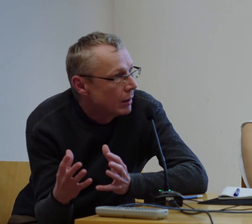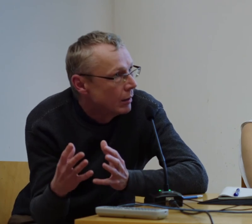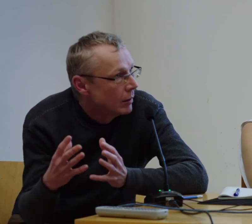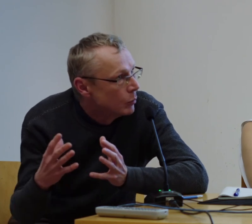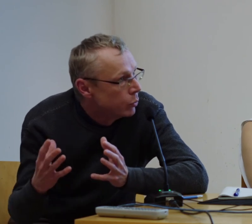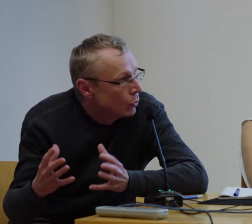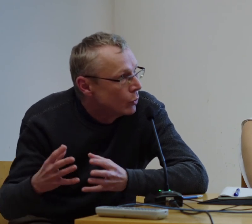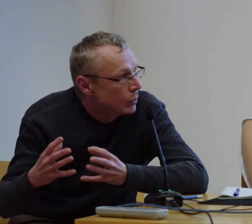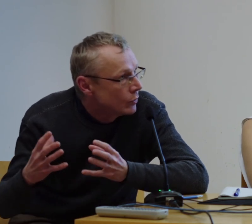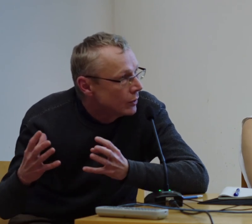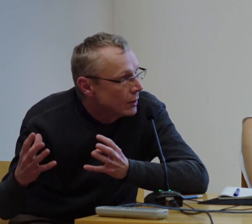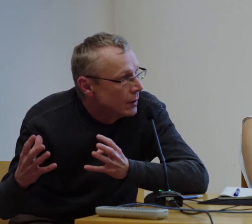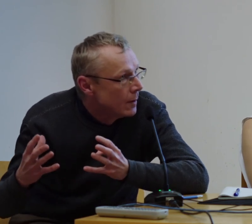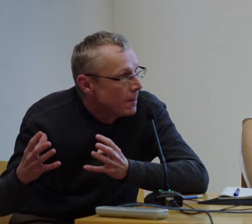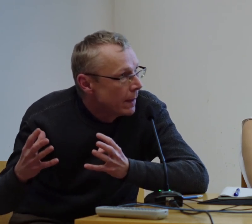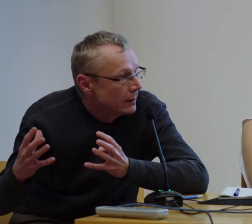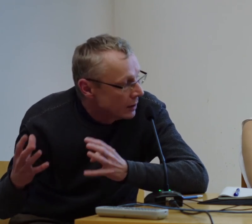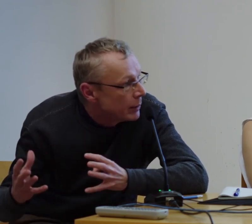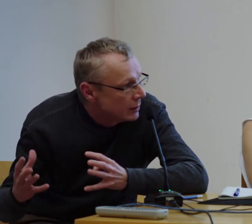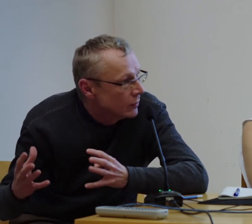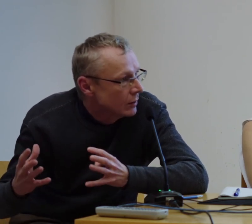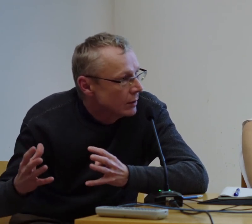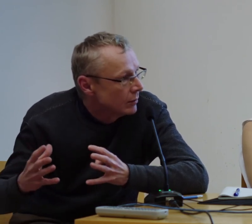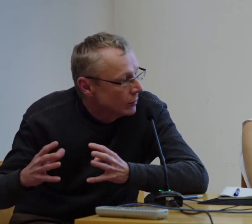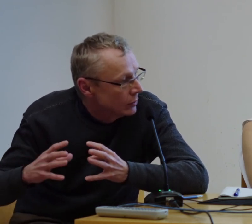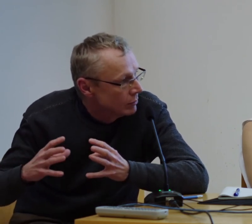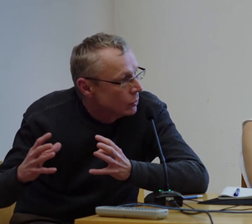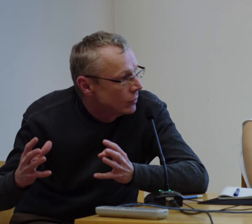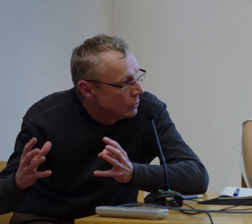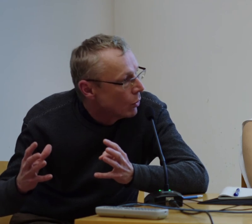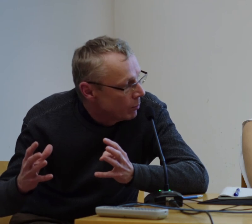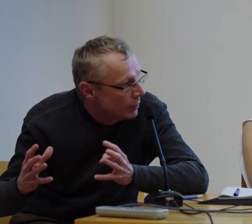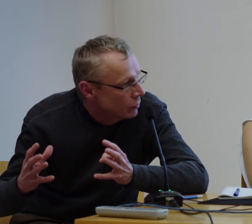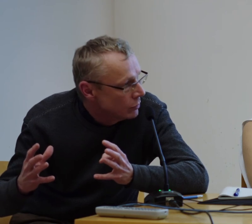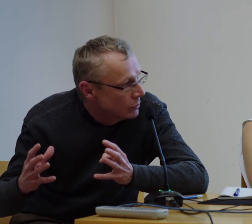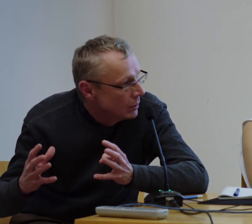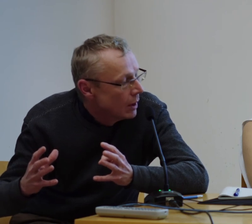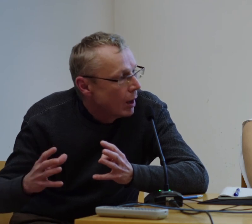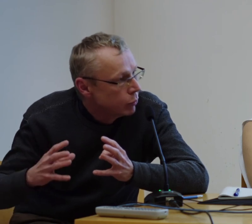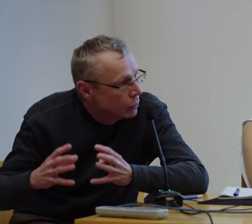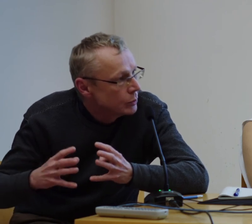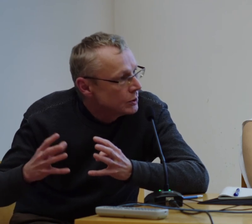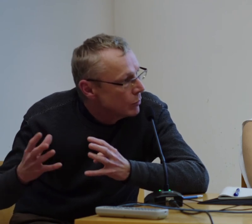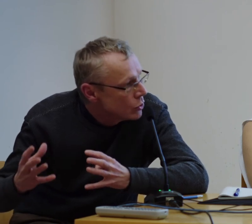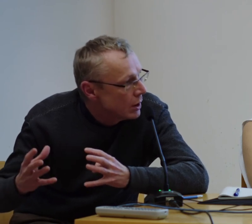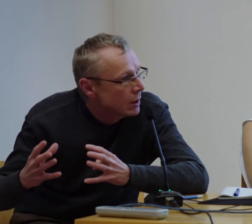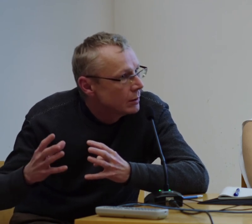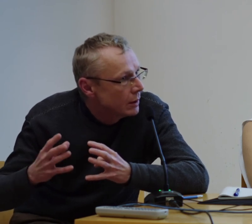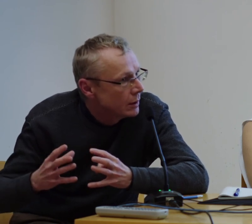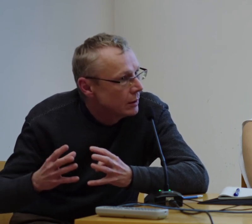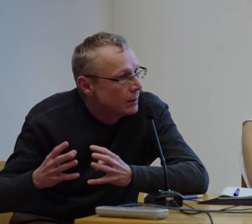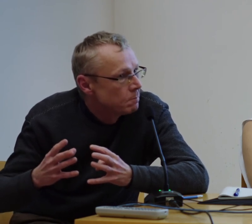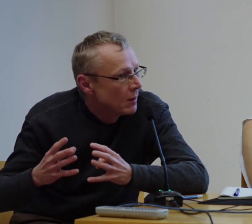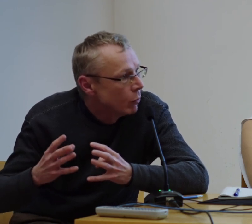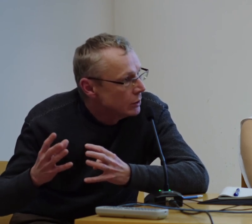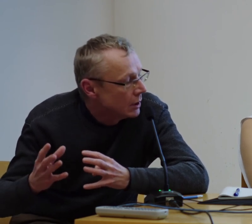pak buduju prostě interpretaci vlastně toho celého komplexu a buduju prostě možná